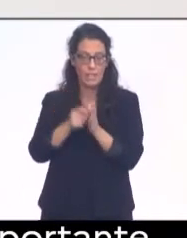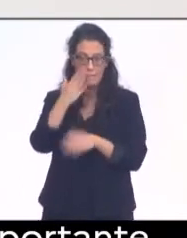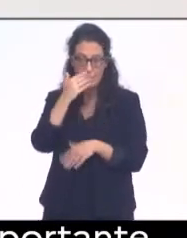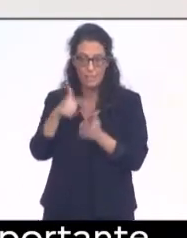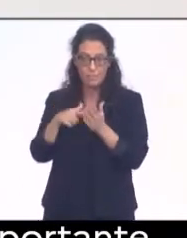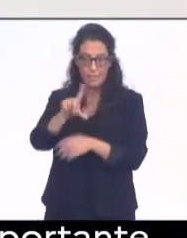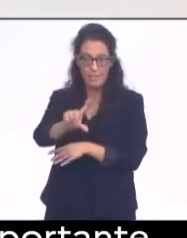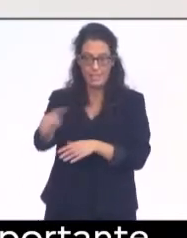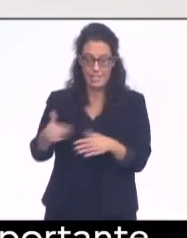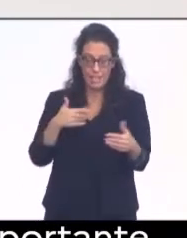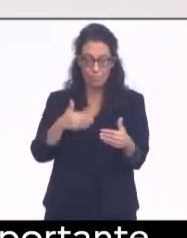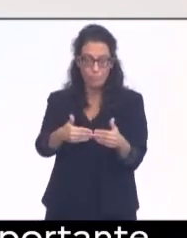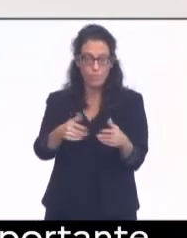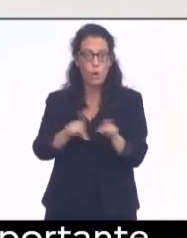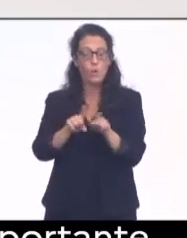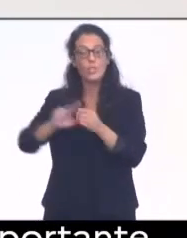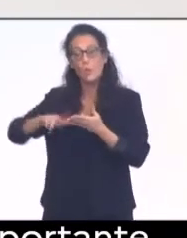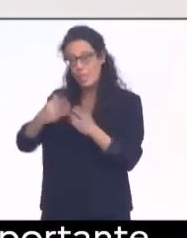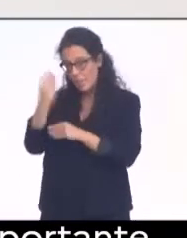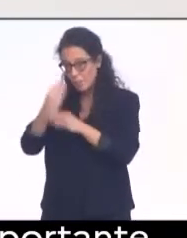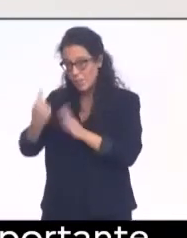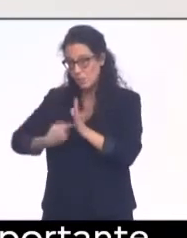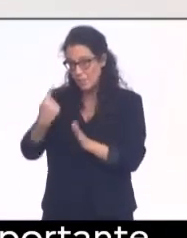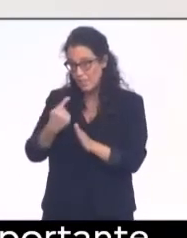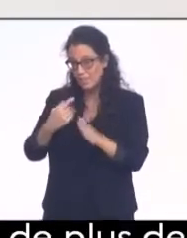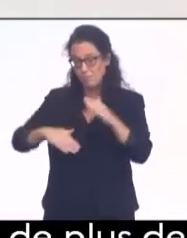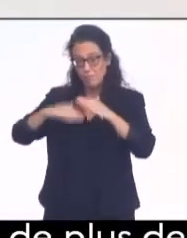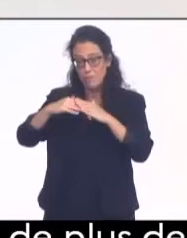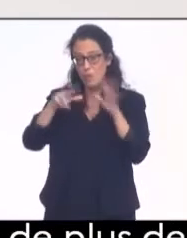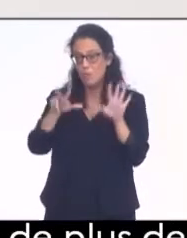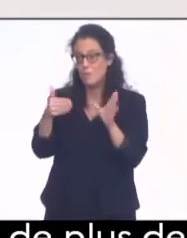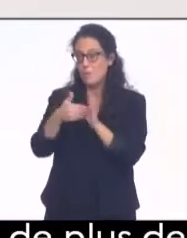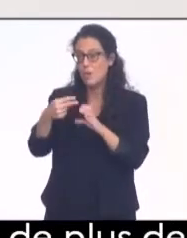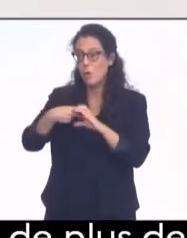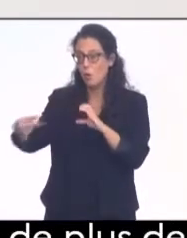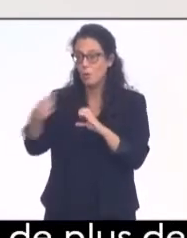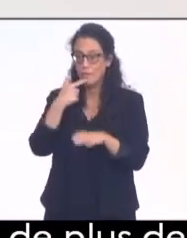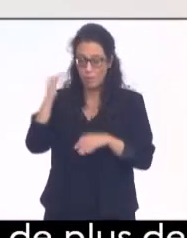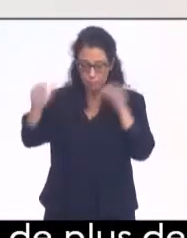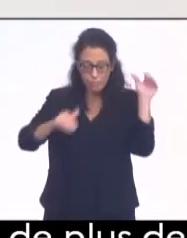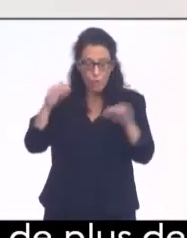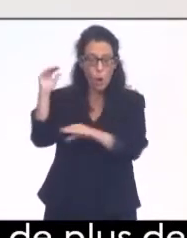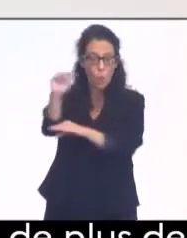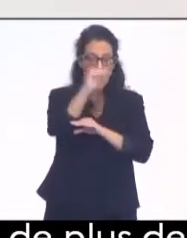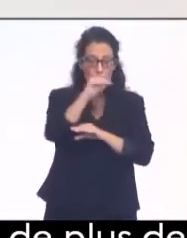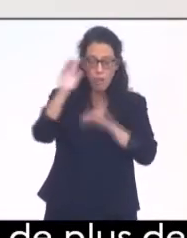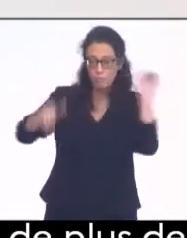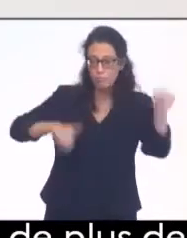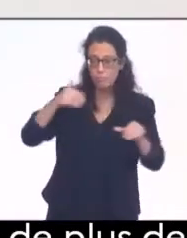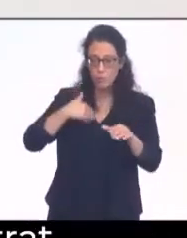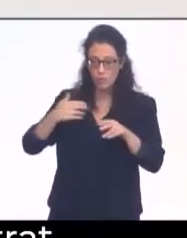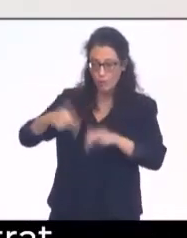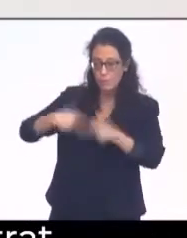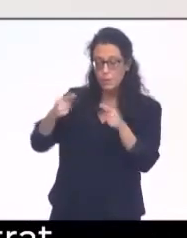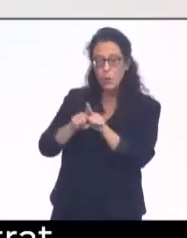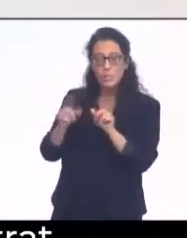accompagnements sur le contrat d'apprentissage jusqu'à 8 000 €. Donc j'ai mobilisé l'ensemble des employeurs. Nous faisons des visios avec justement les signataires du